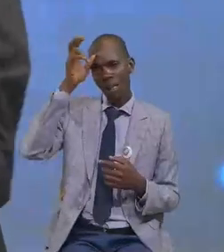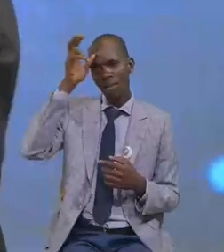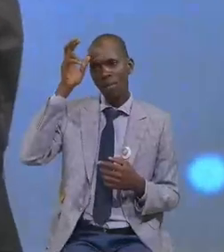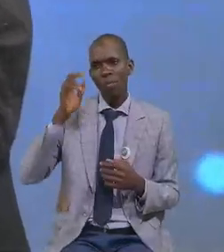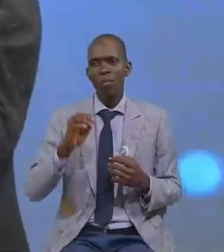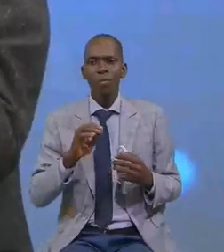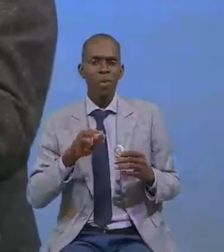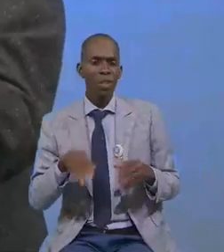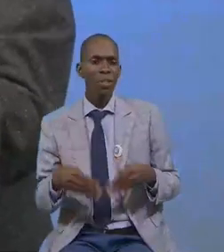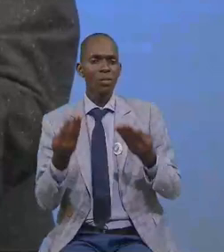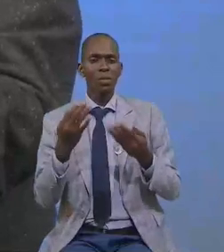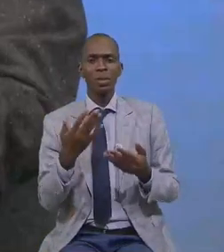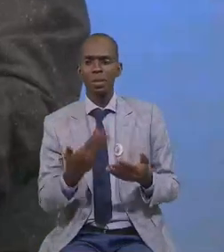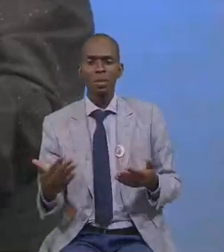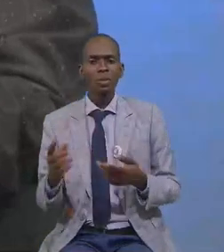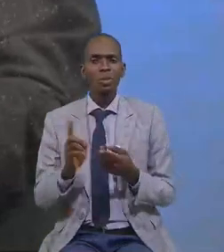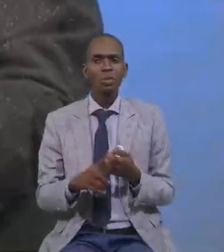Tu sacrifies